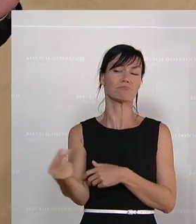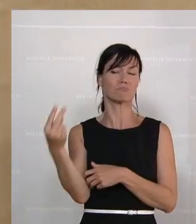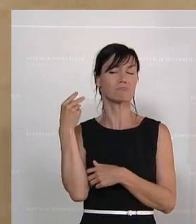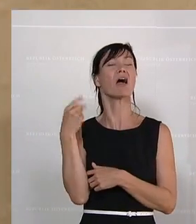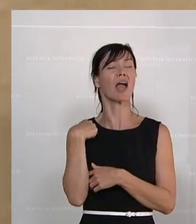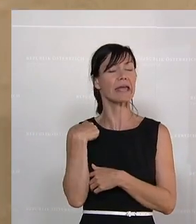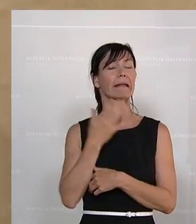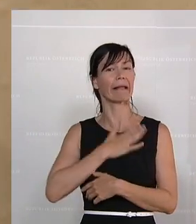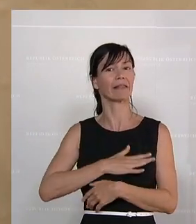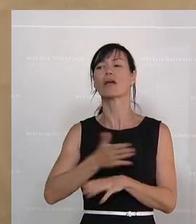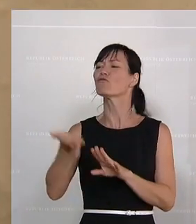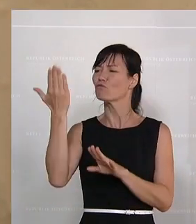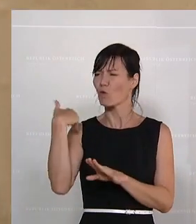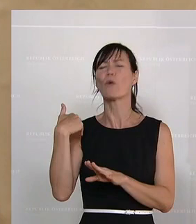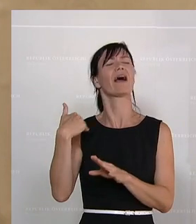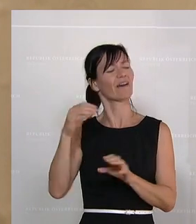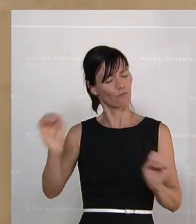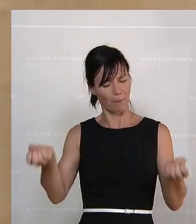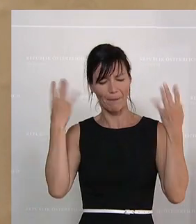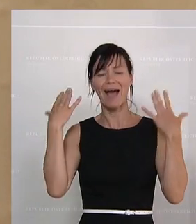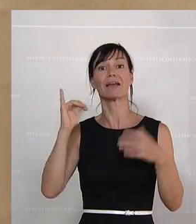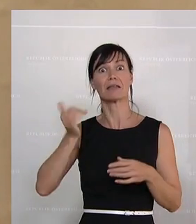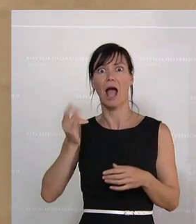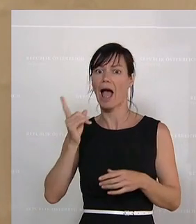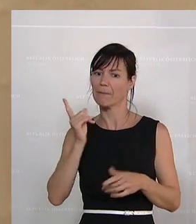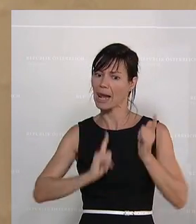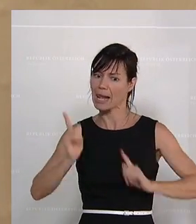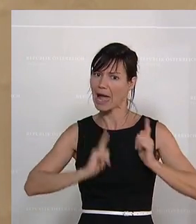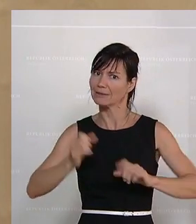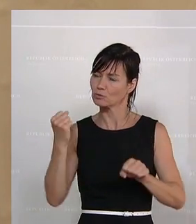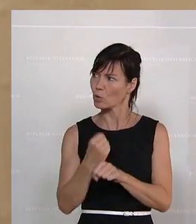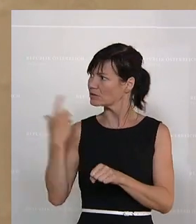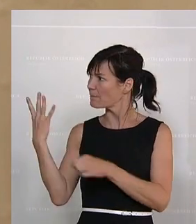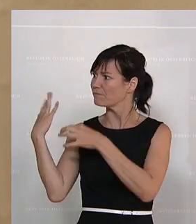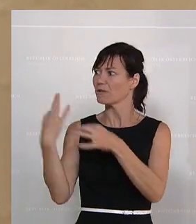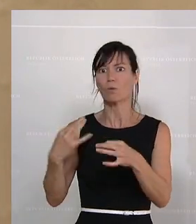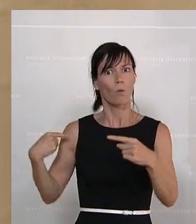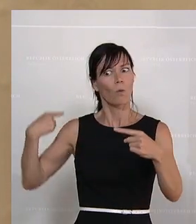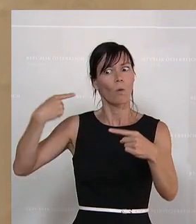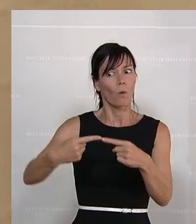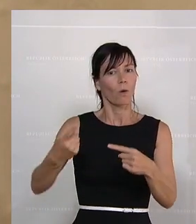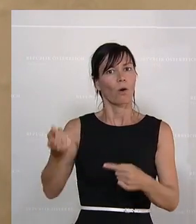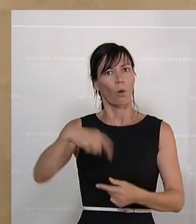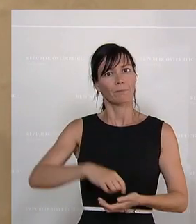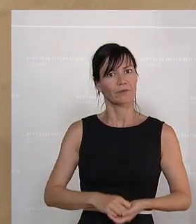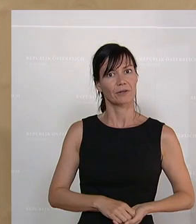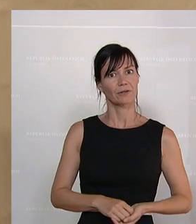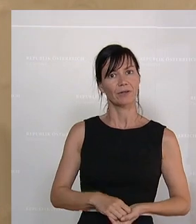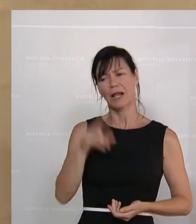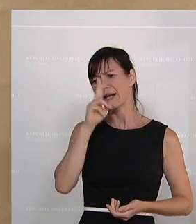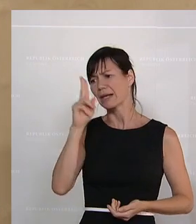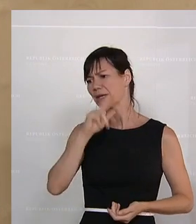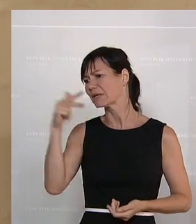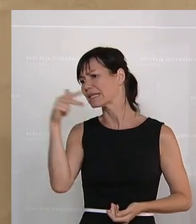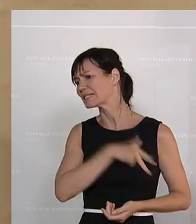war war mal früher aber es hat wiederholt sich immer wieder ich will ein hammer sorgen krott liebe sozialisten oder zumindest liebe es